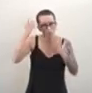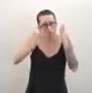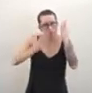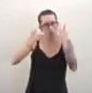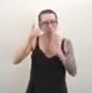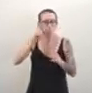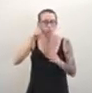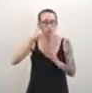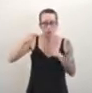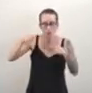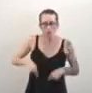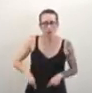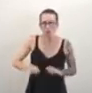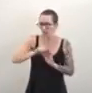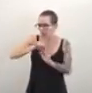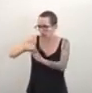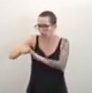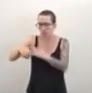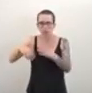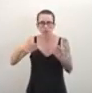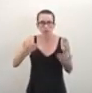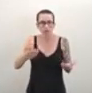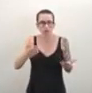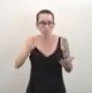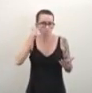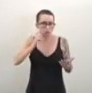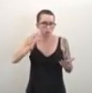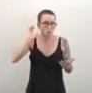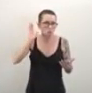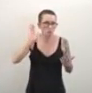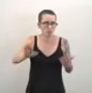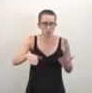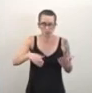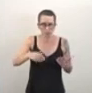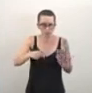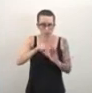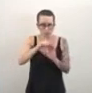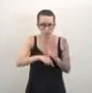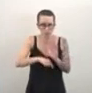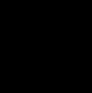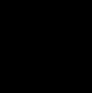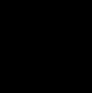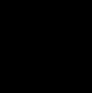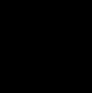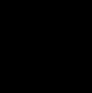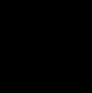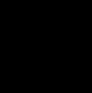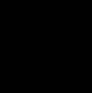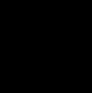des gouvernements de droite et macronistes qui ne sont pas du tout à la hauteur des enjeux du secteur.